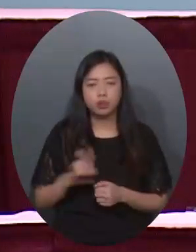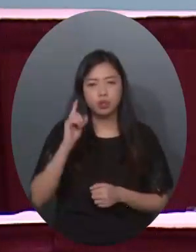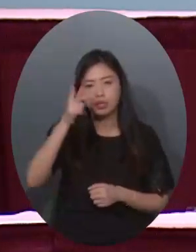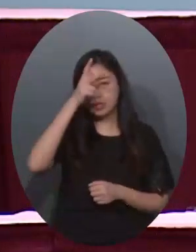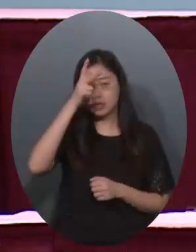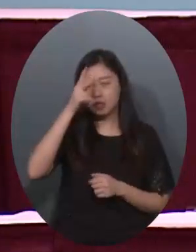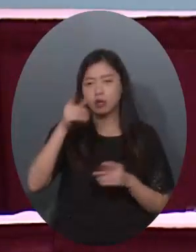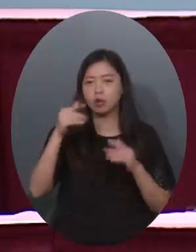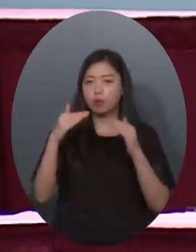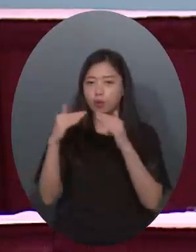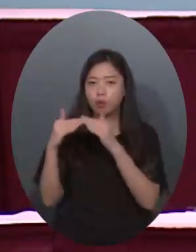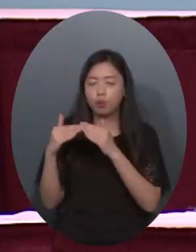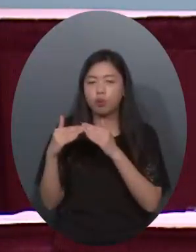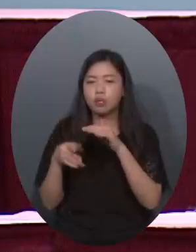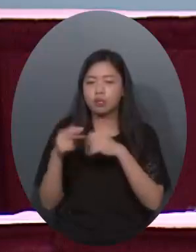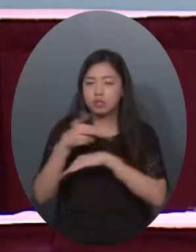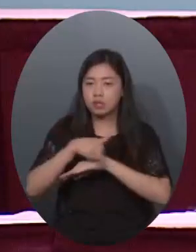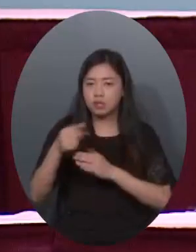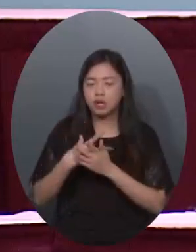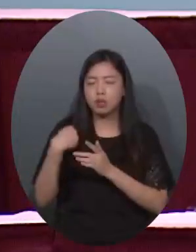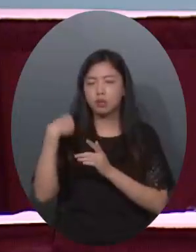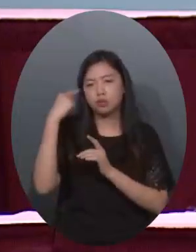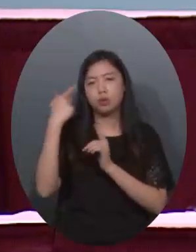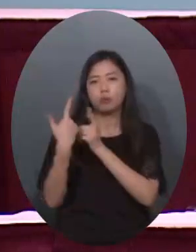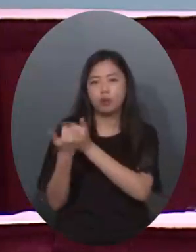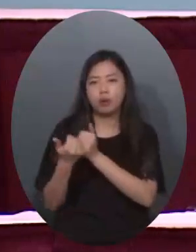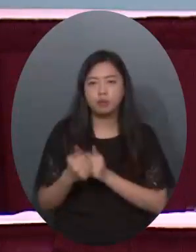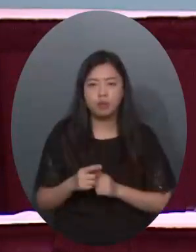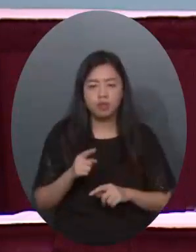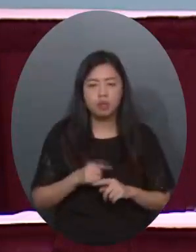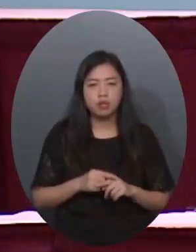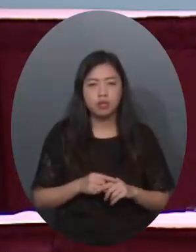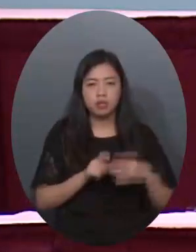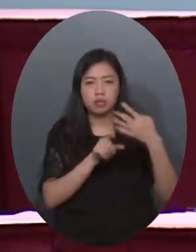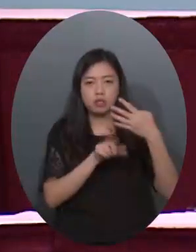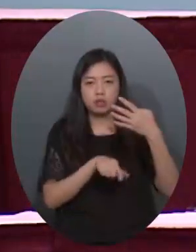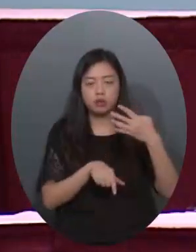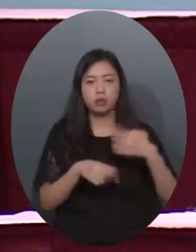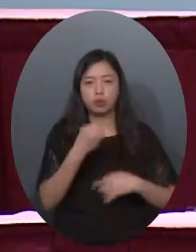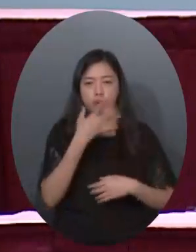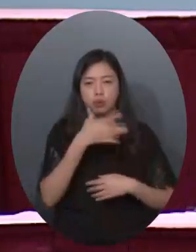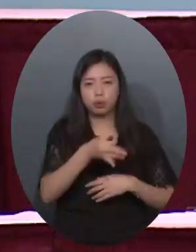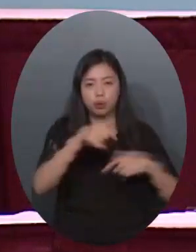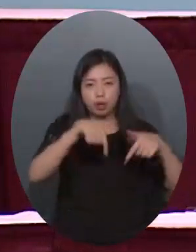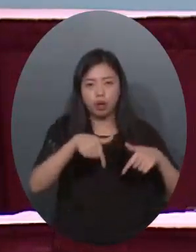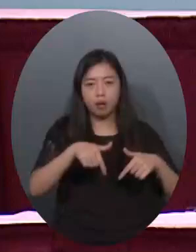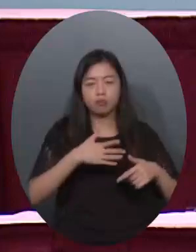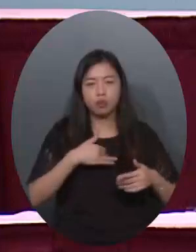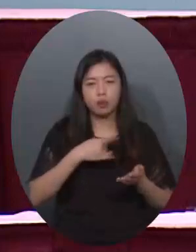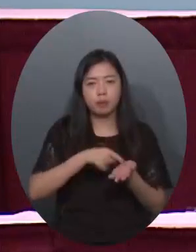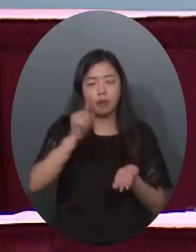的房屋供應政策，我們已於上月批出港島南岸第6期發展項